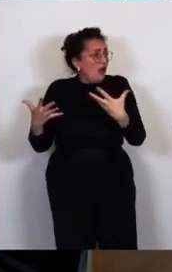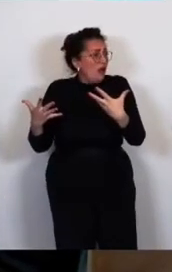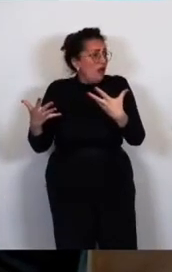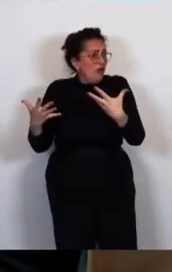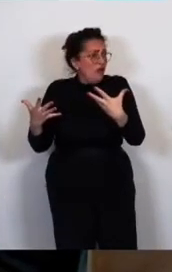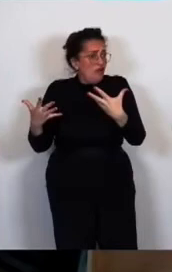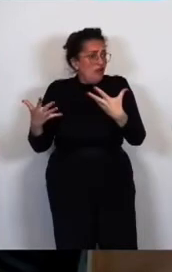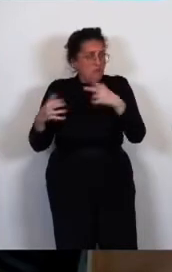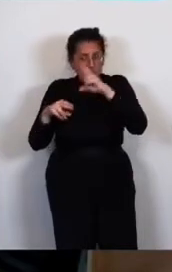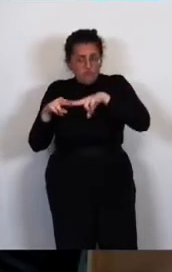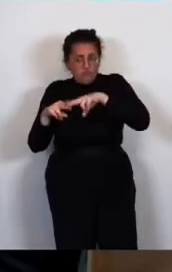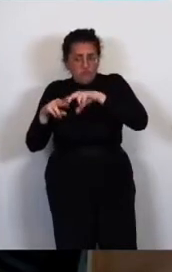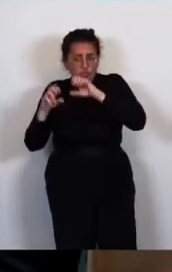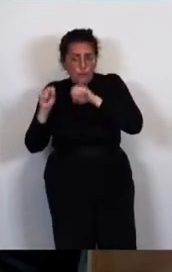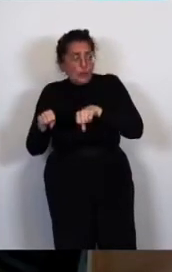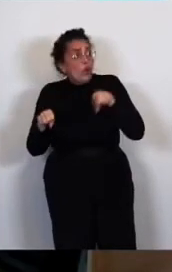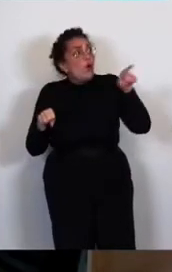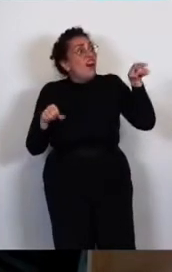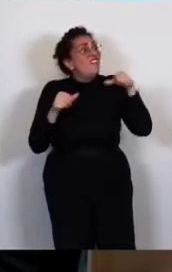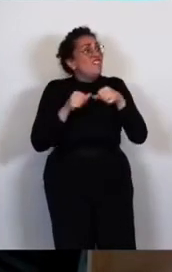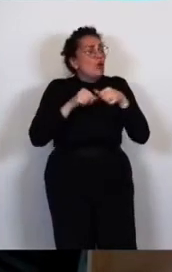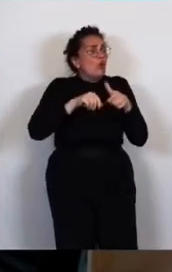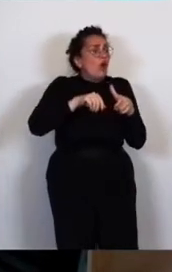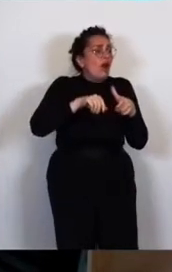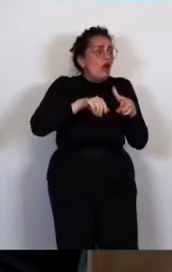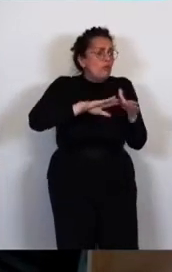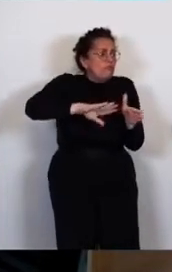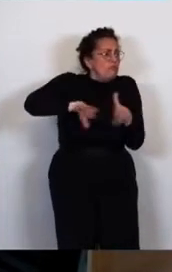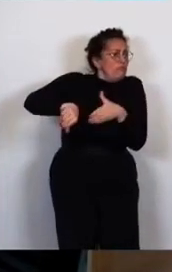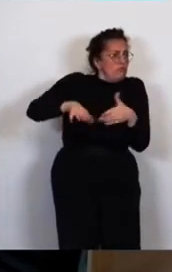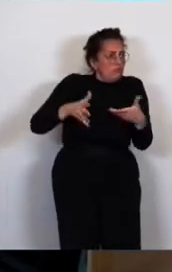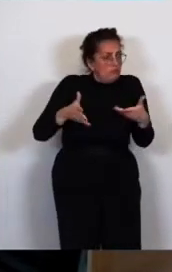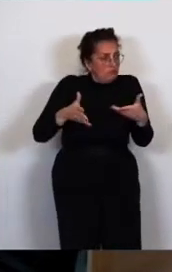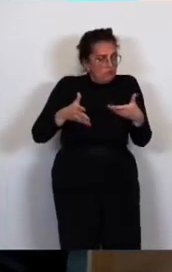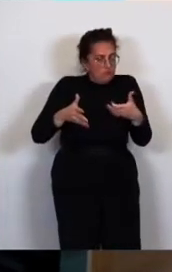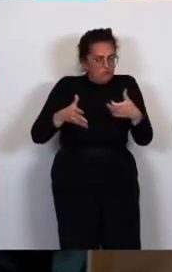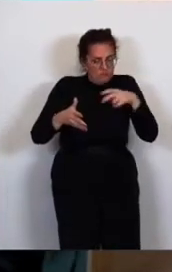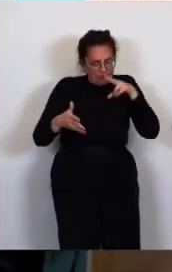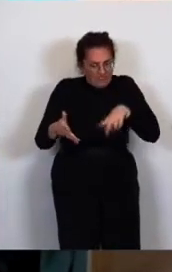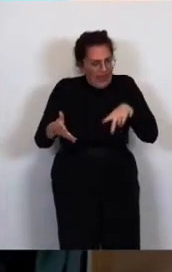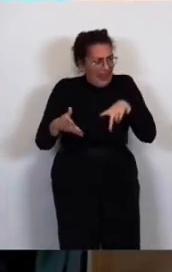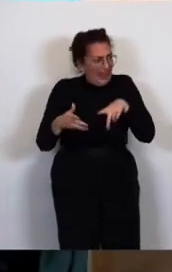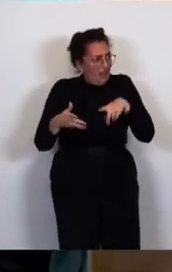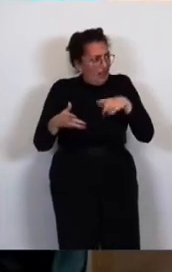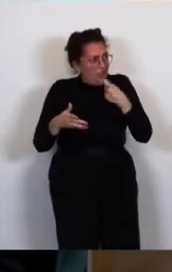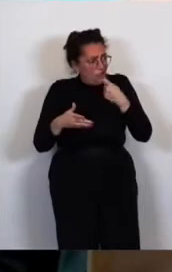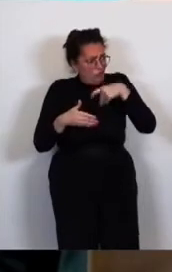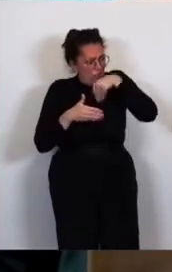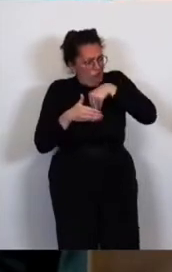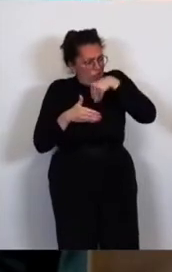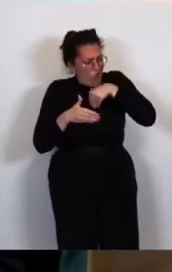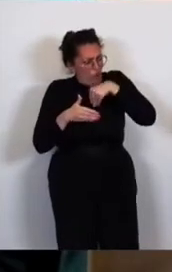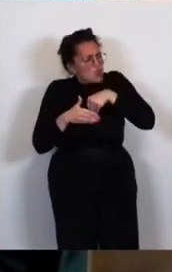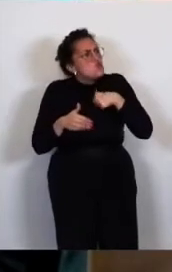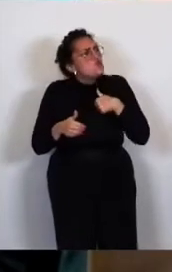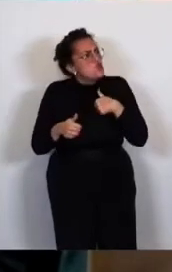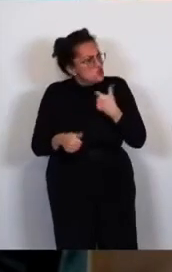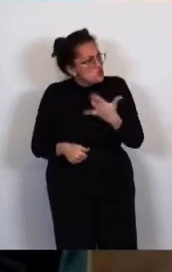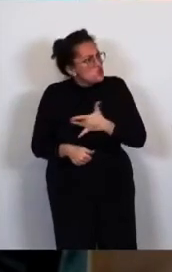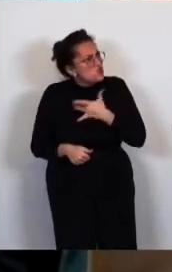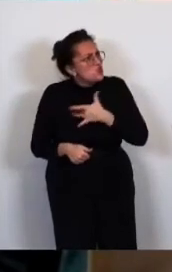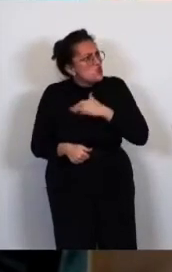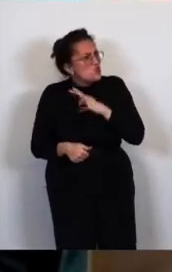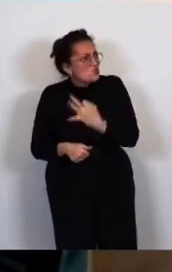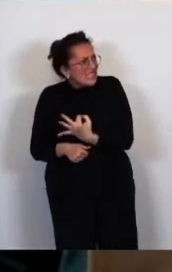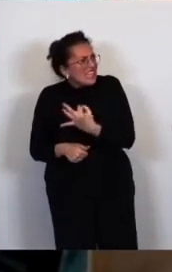prise dûment en considération alors qu'elle pourrait permettre de réaliser des économies non négligeables. La décision